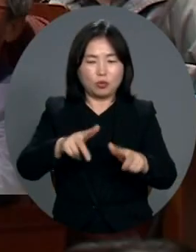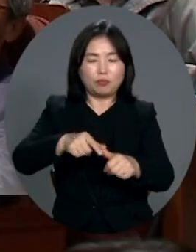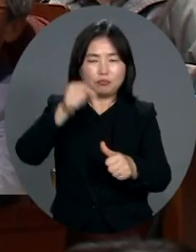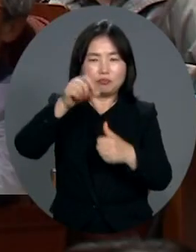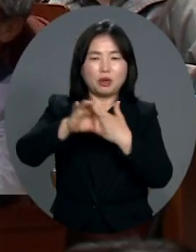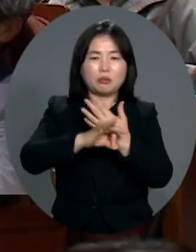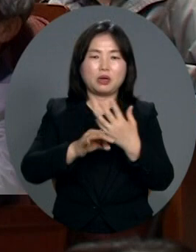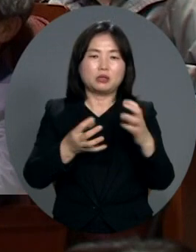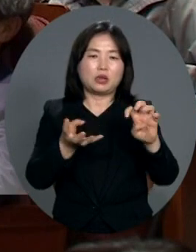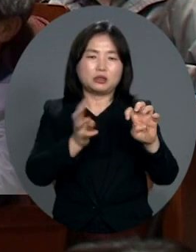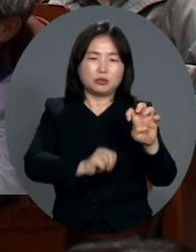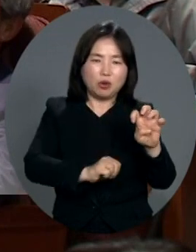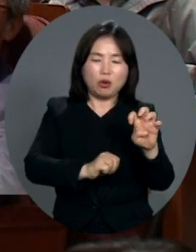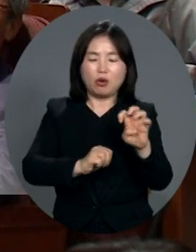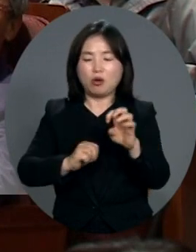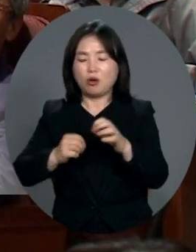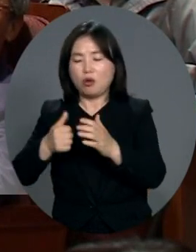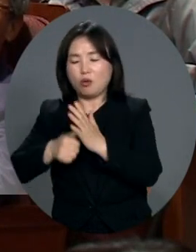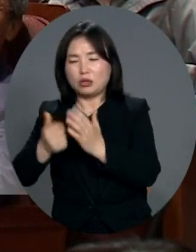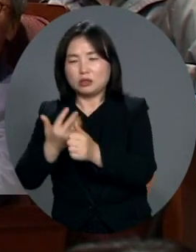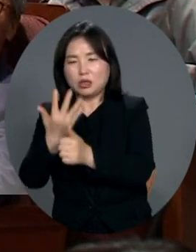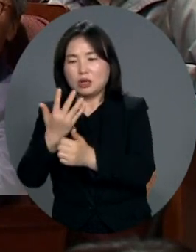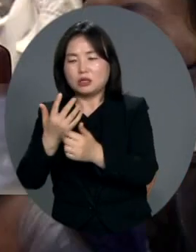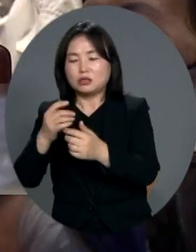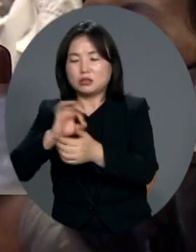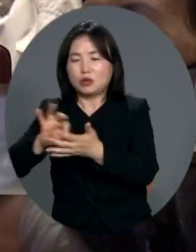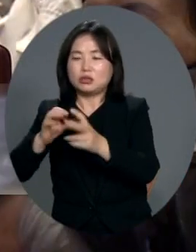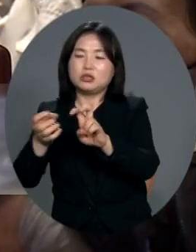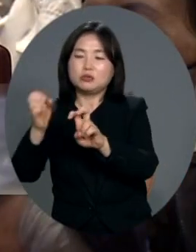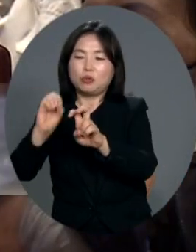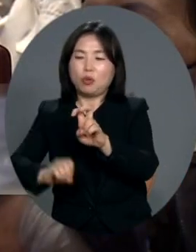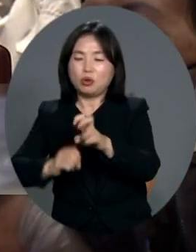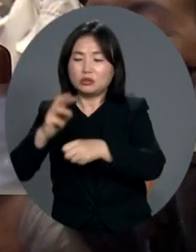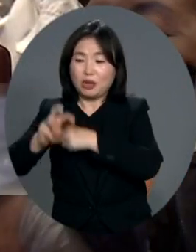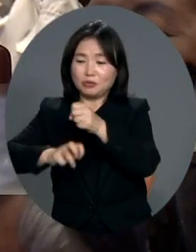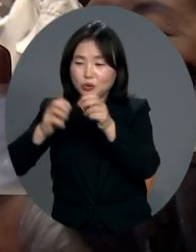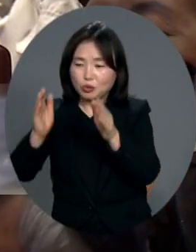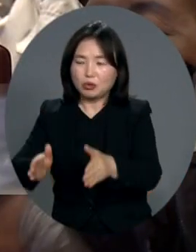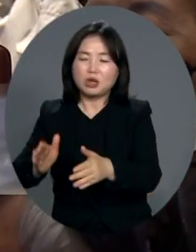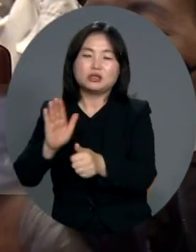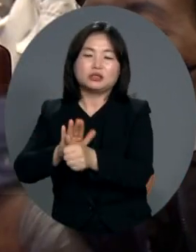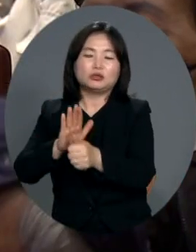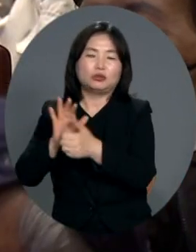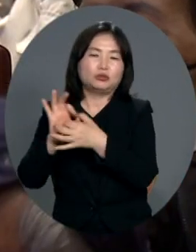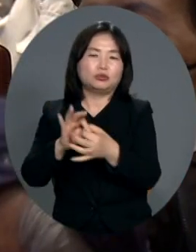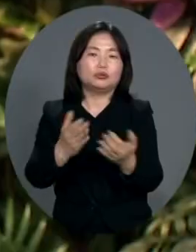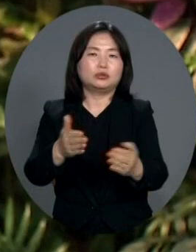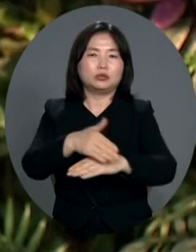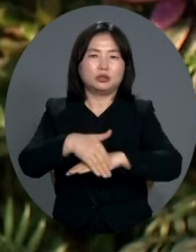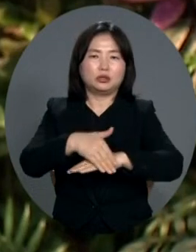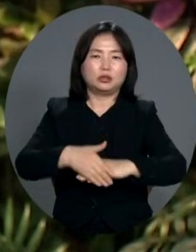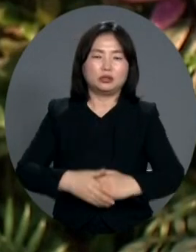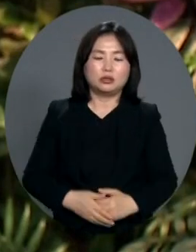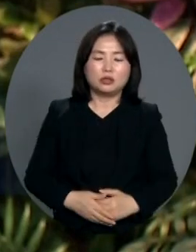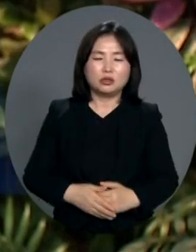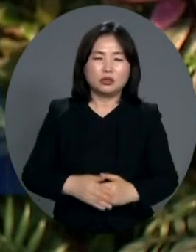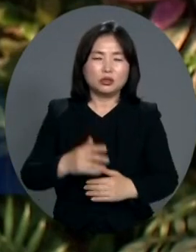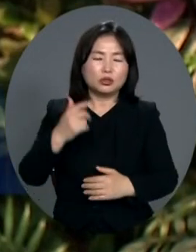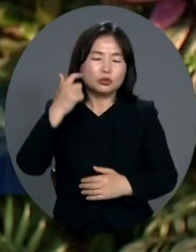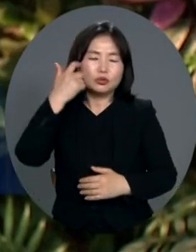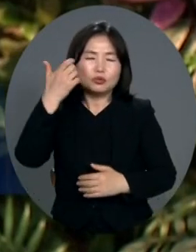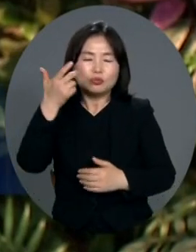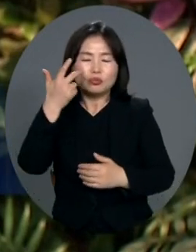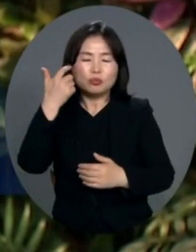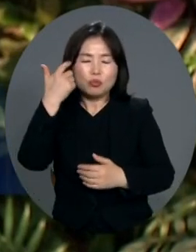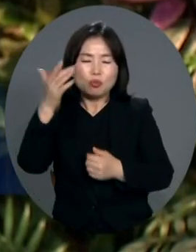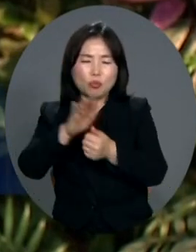주민지원기금 40억 원과 화장시설 사용료 20%를 30년간 지원하기로 했습니다. 추모공원이